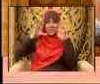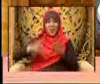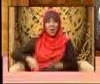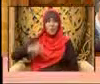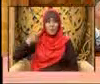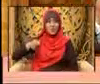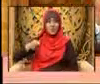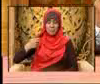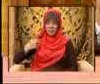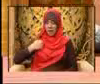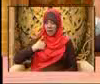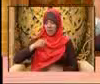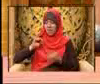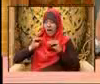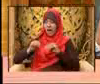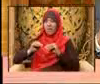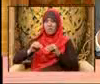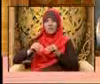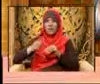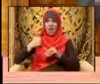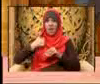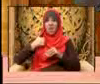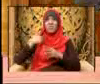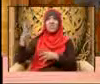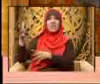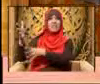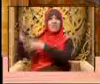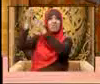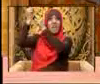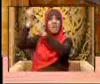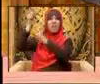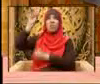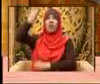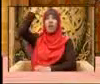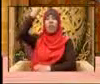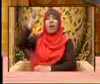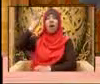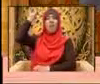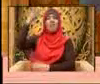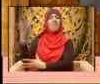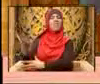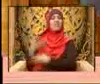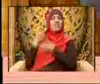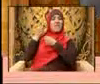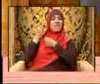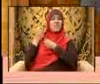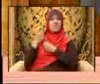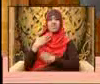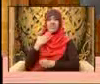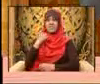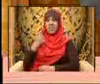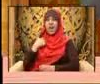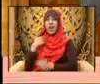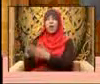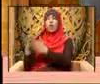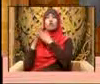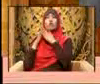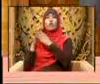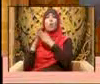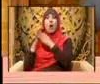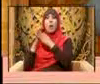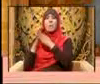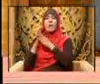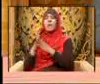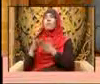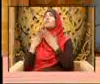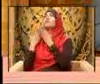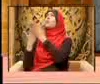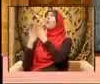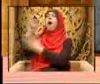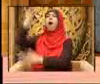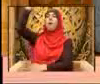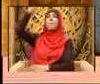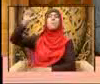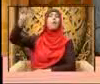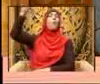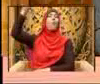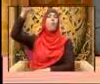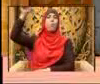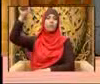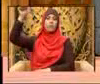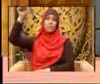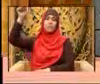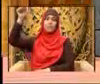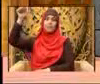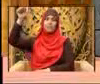يحفظك، احفظ الله تجده تجاهك، فإذا سألت فاسأل الله، وإذا استعنت فاستعن بالله. ليس لنا أيها